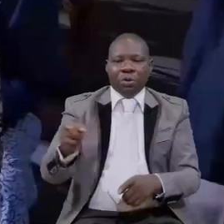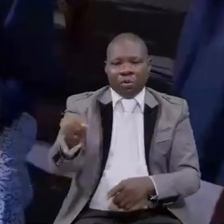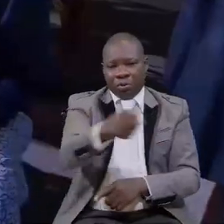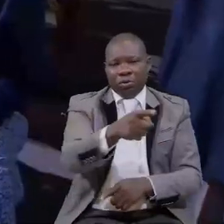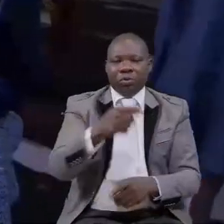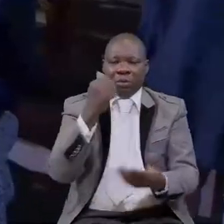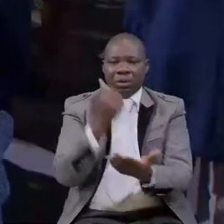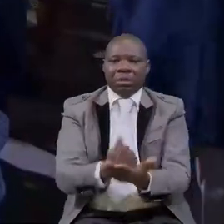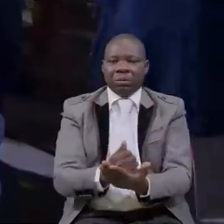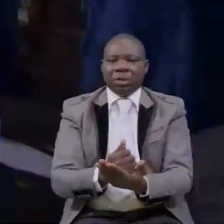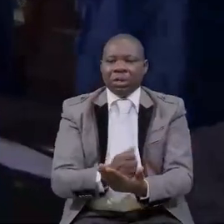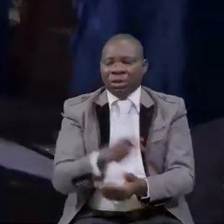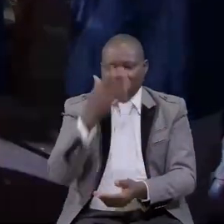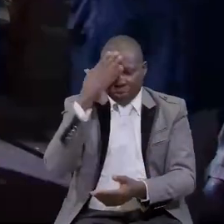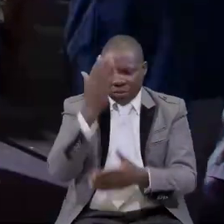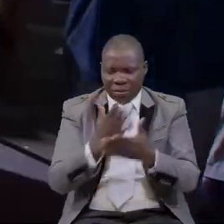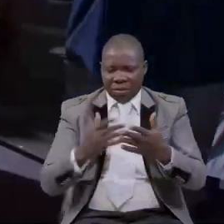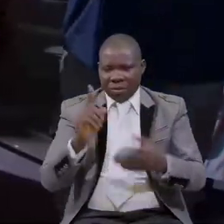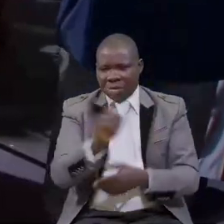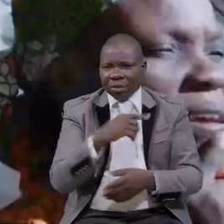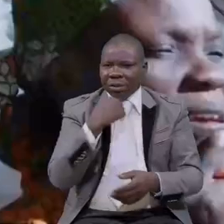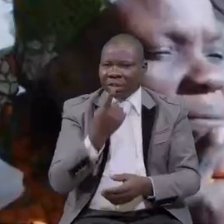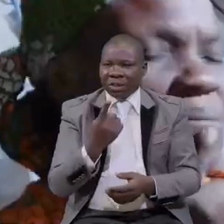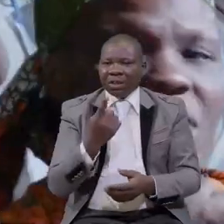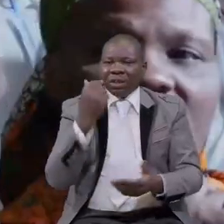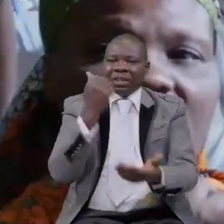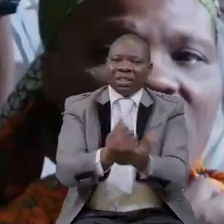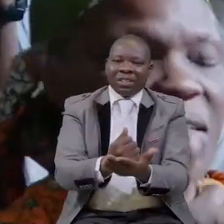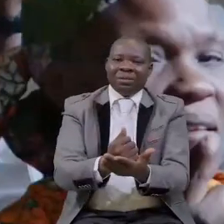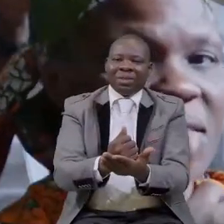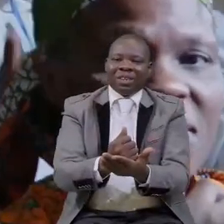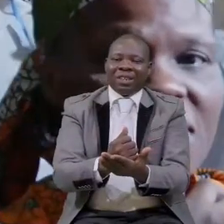nuire. Vous savez, quelqu'un dit,